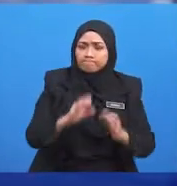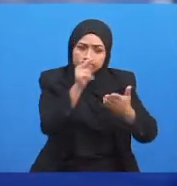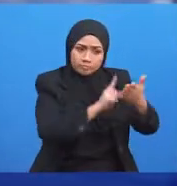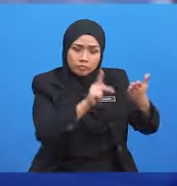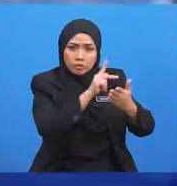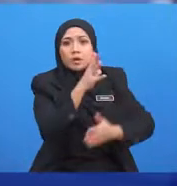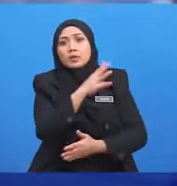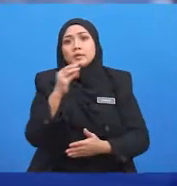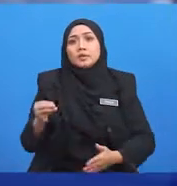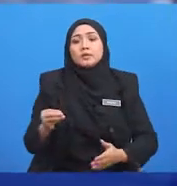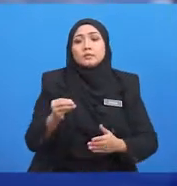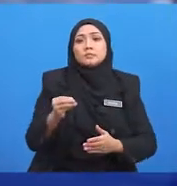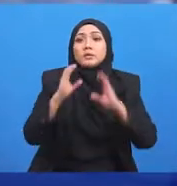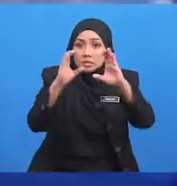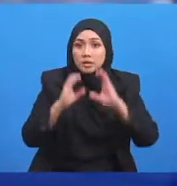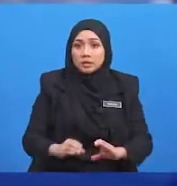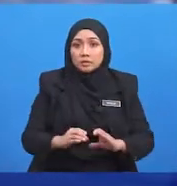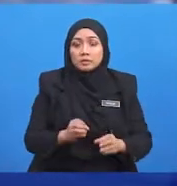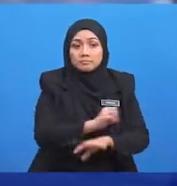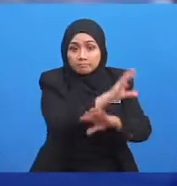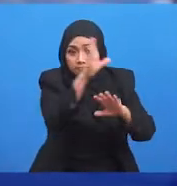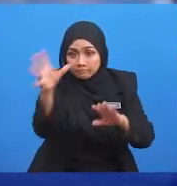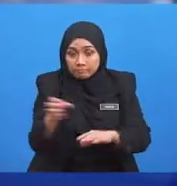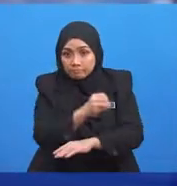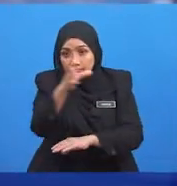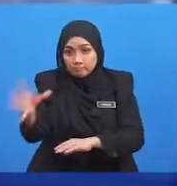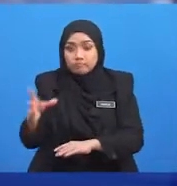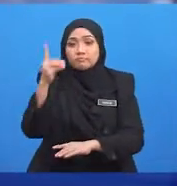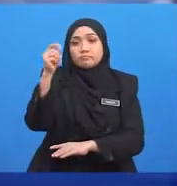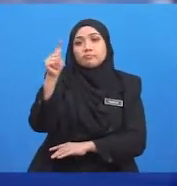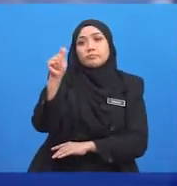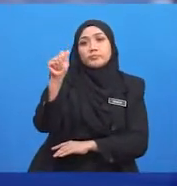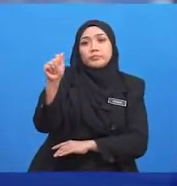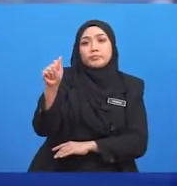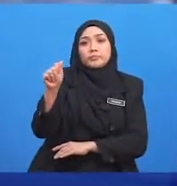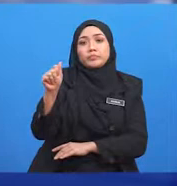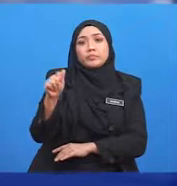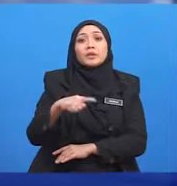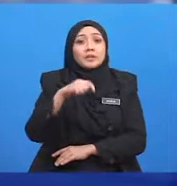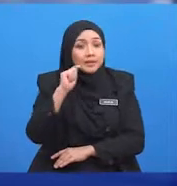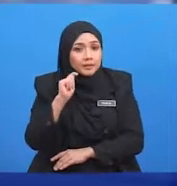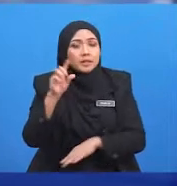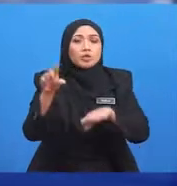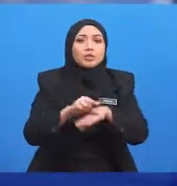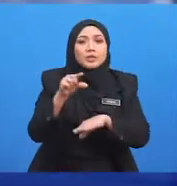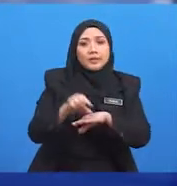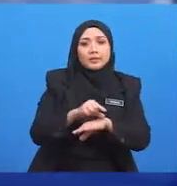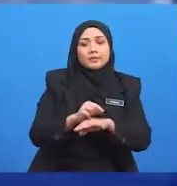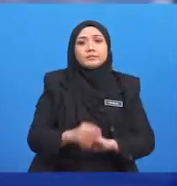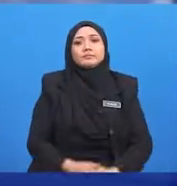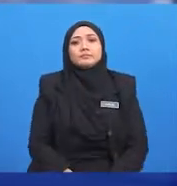dan kaedah persembahan data yang telah cikgu terangkan itu tadi digunakan.